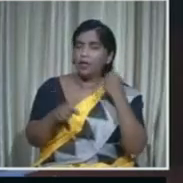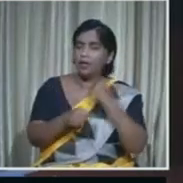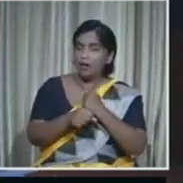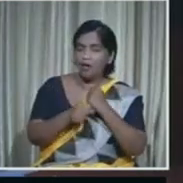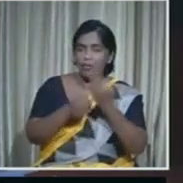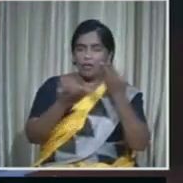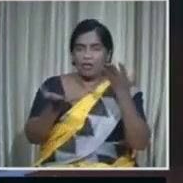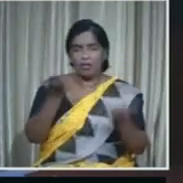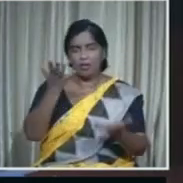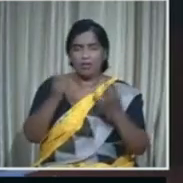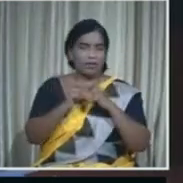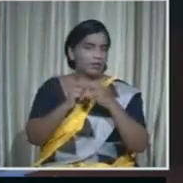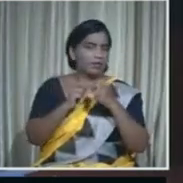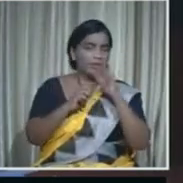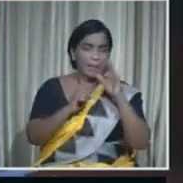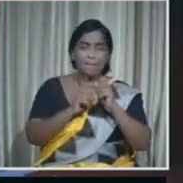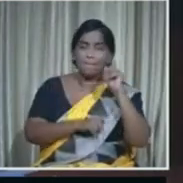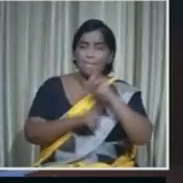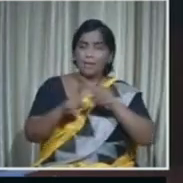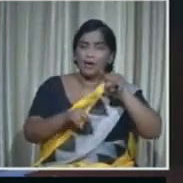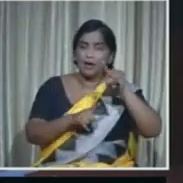गणनावर बावेट पत्ना